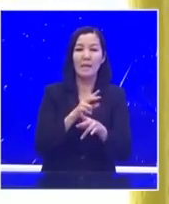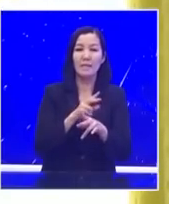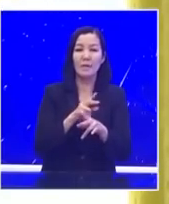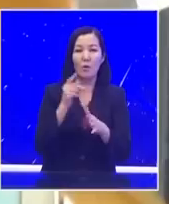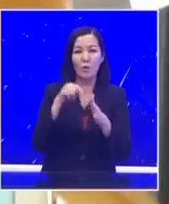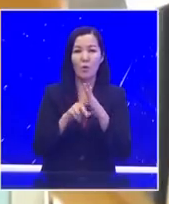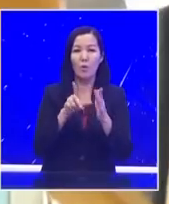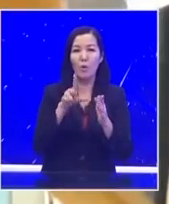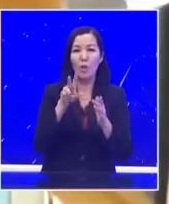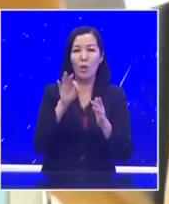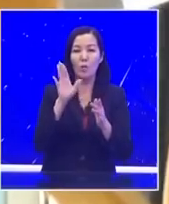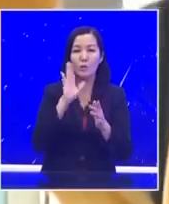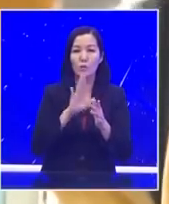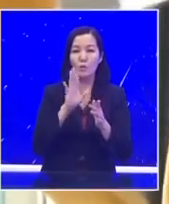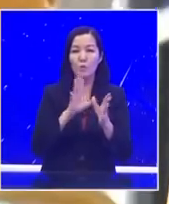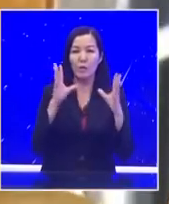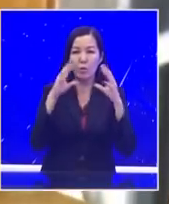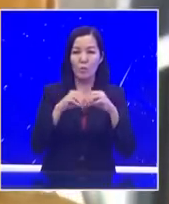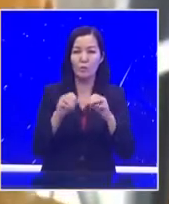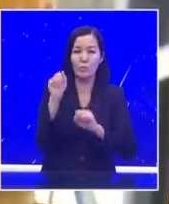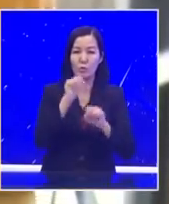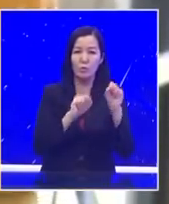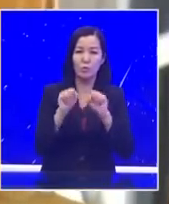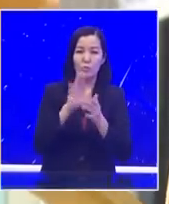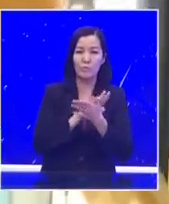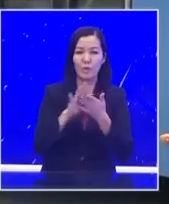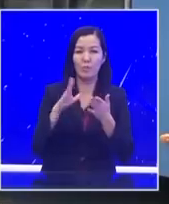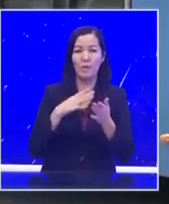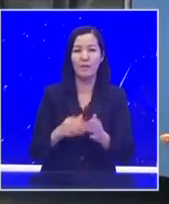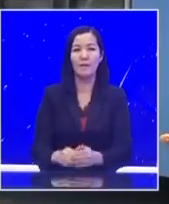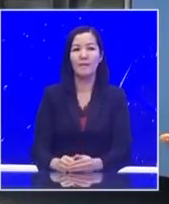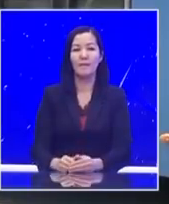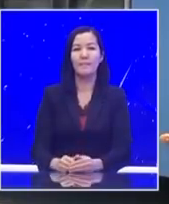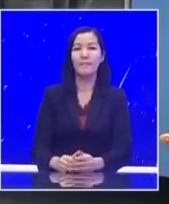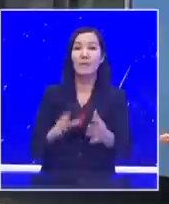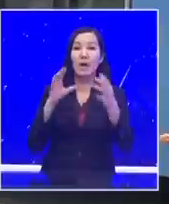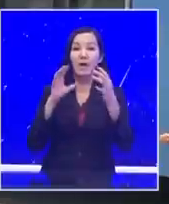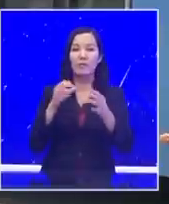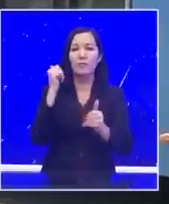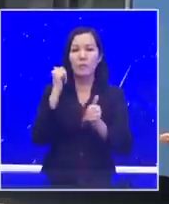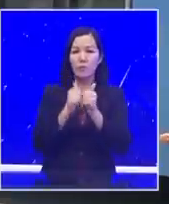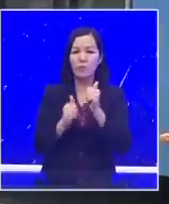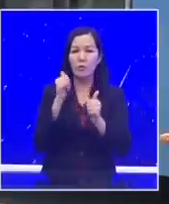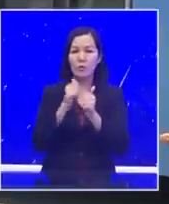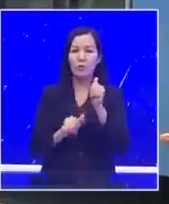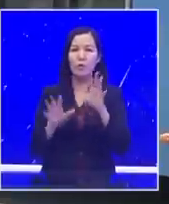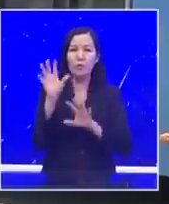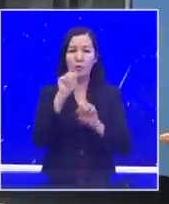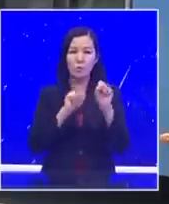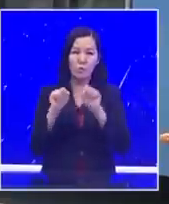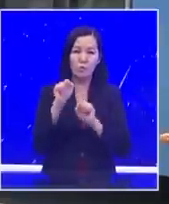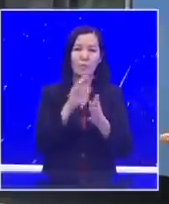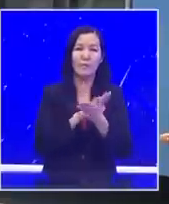құрамында хлор ерітіндісі бар қоспамен жиі жуып шаюда. Осы автобустарды күнде обработкасы